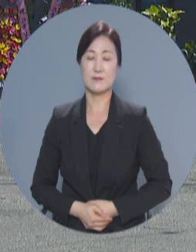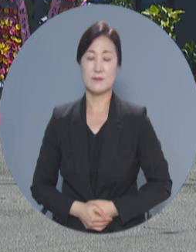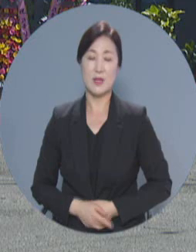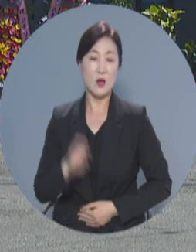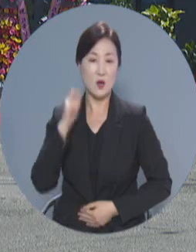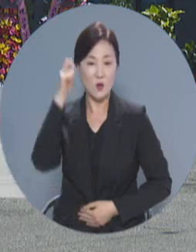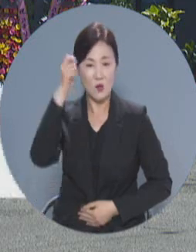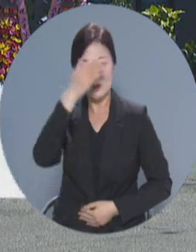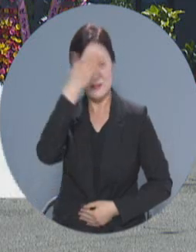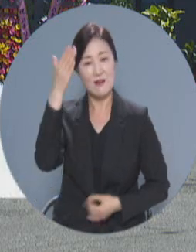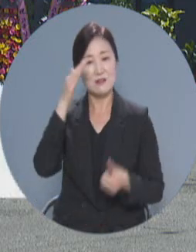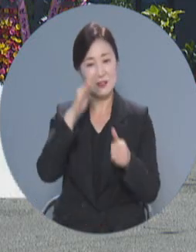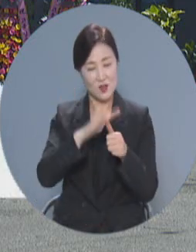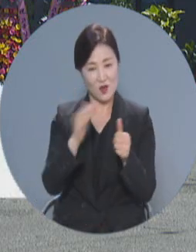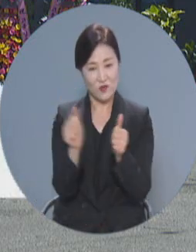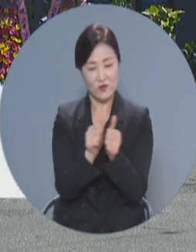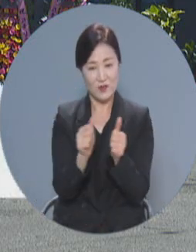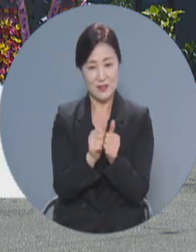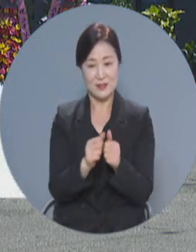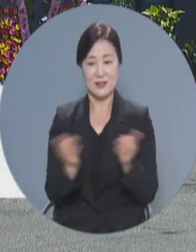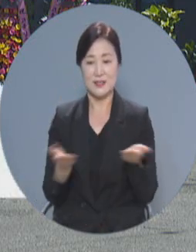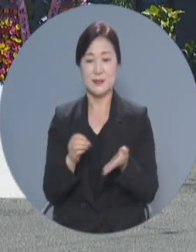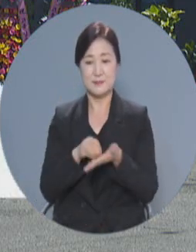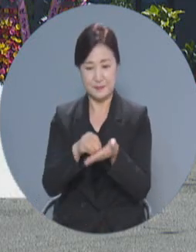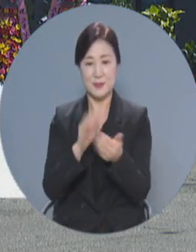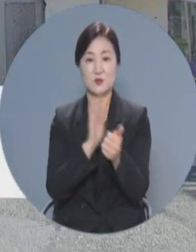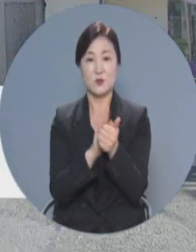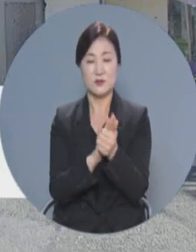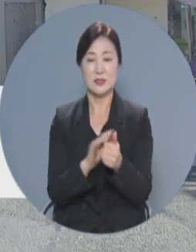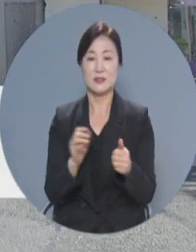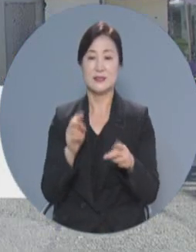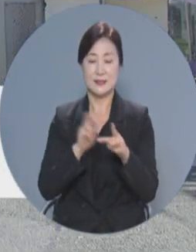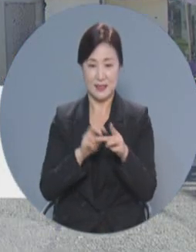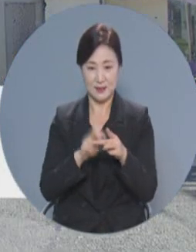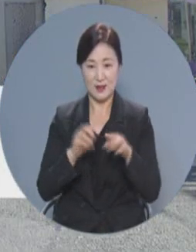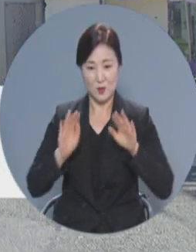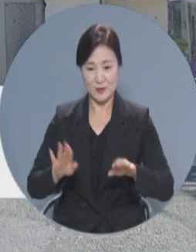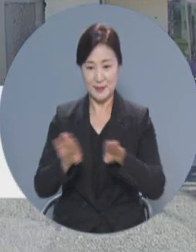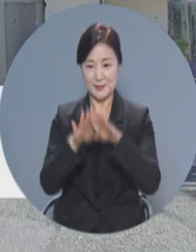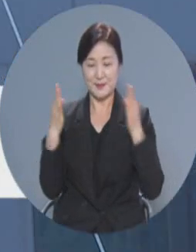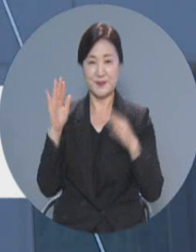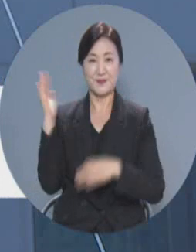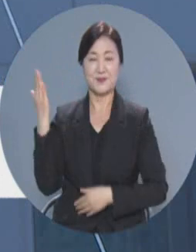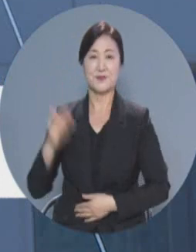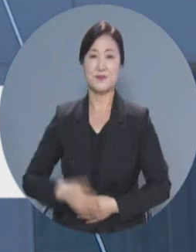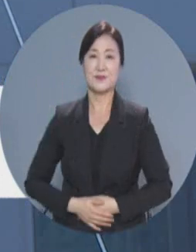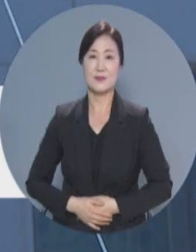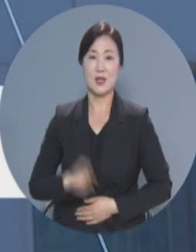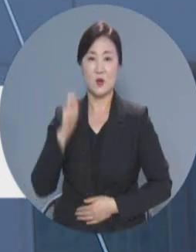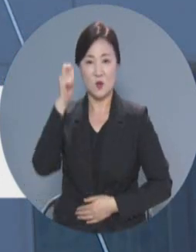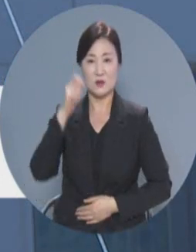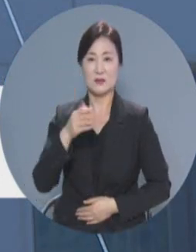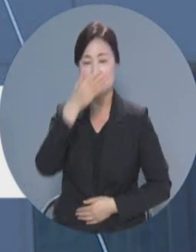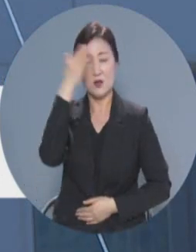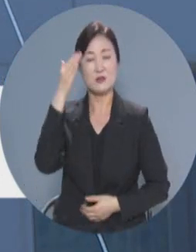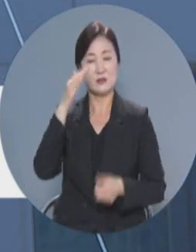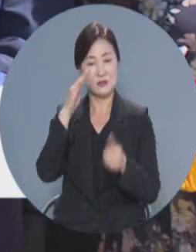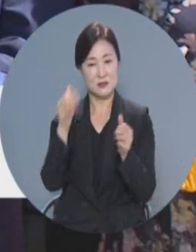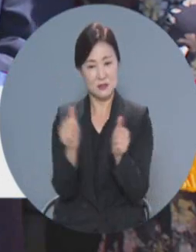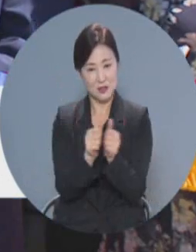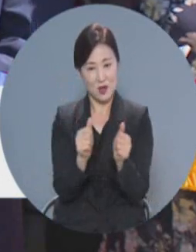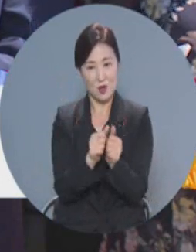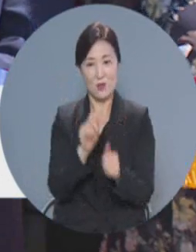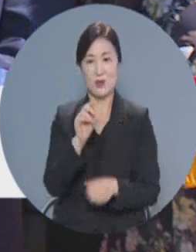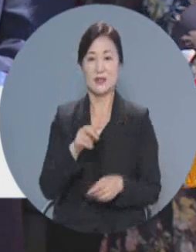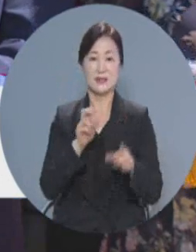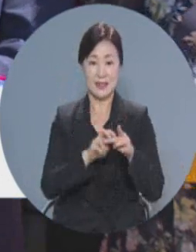고흥 청년들의 취업 창업 활동을 지원하는 청년센터가 오늘 문을 열었습니다. 고흥 청년놀이라고 이름 붙여진